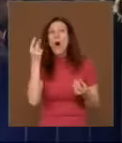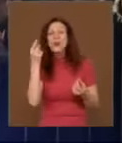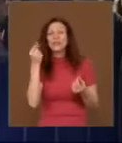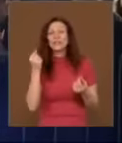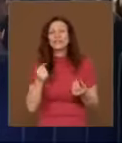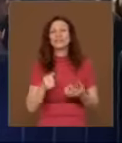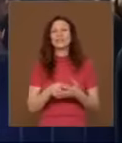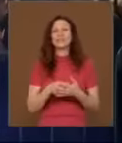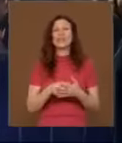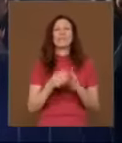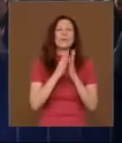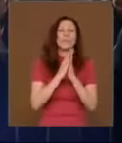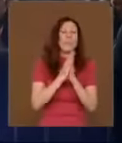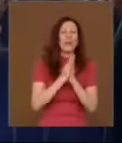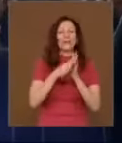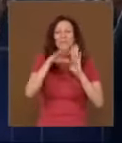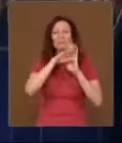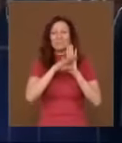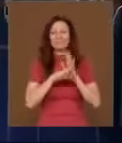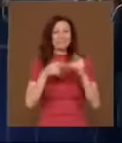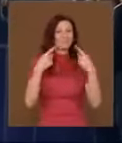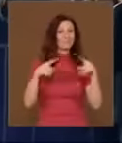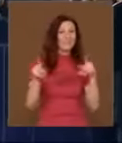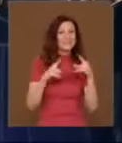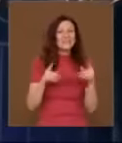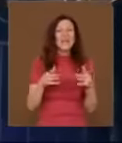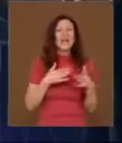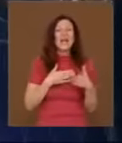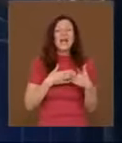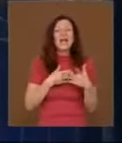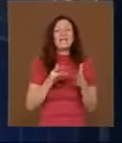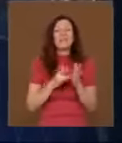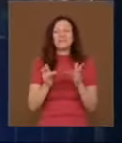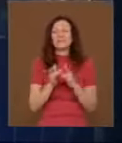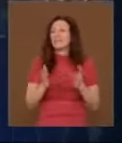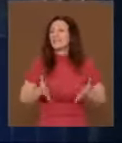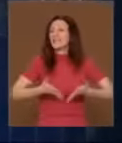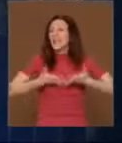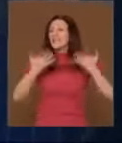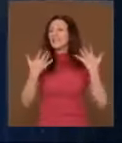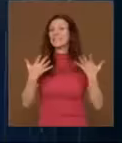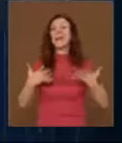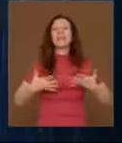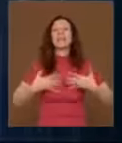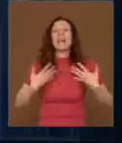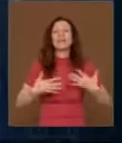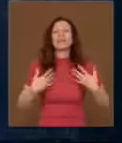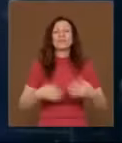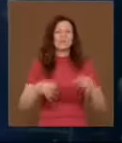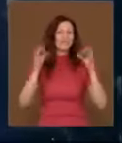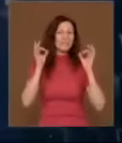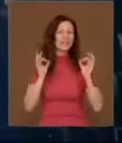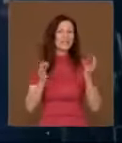богослужебни последования, молитвени последования вече носят един възкресен, пасхален, радостен,